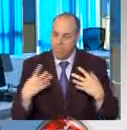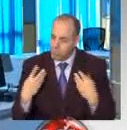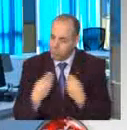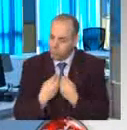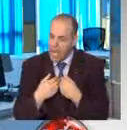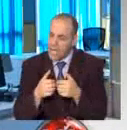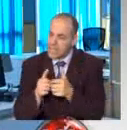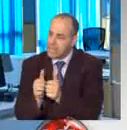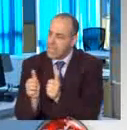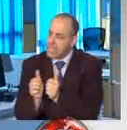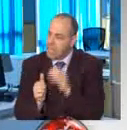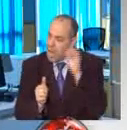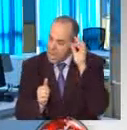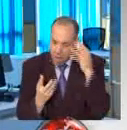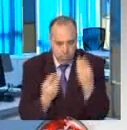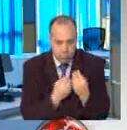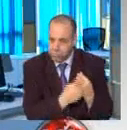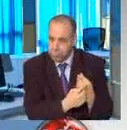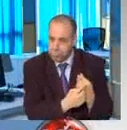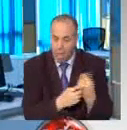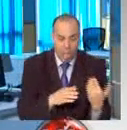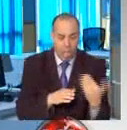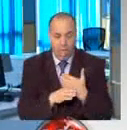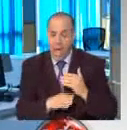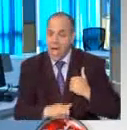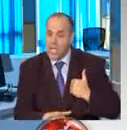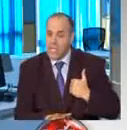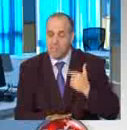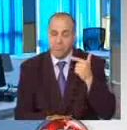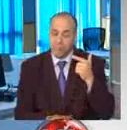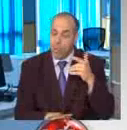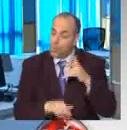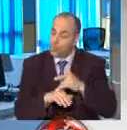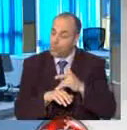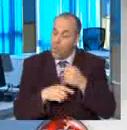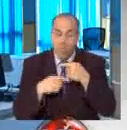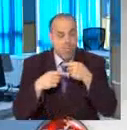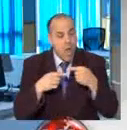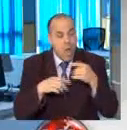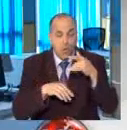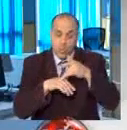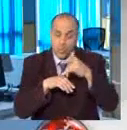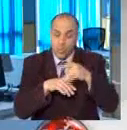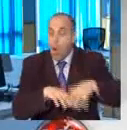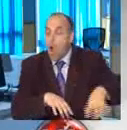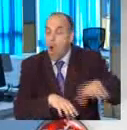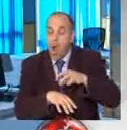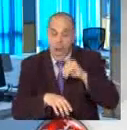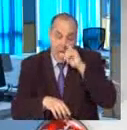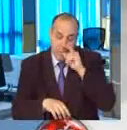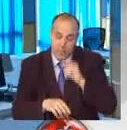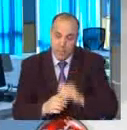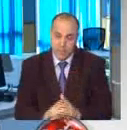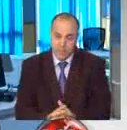الفرقاء الليبيين، وأي تدخل عسكري ستكون له انعكاسات وخيمة على المنطقة ككل.